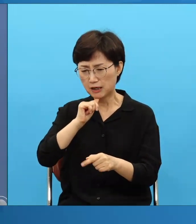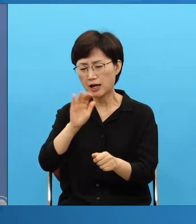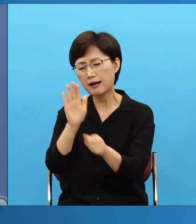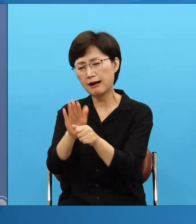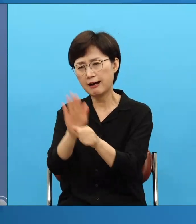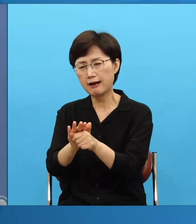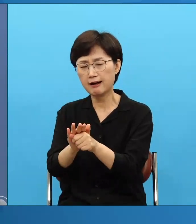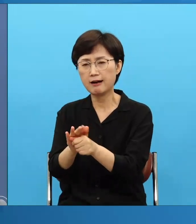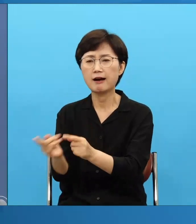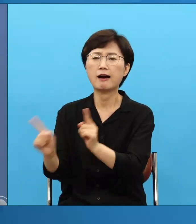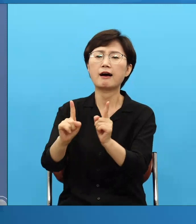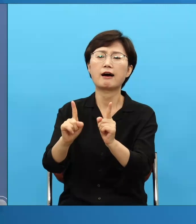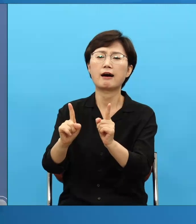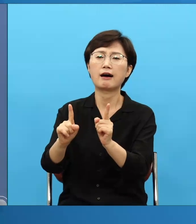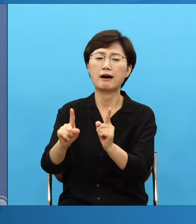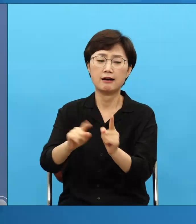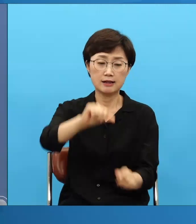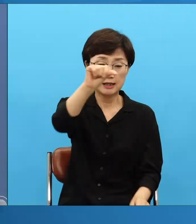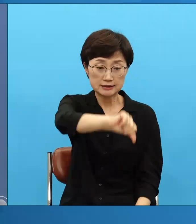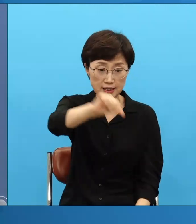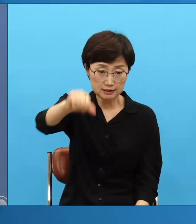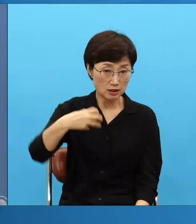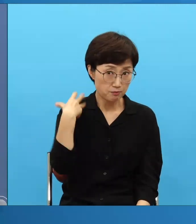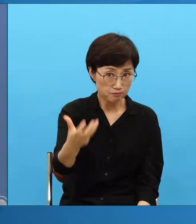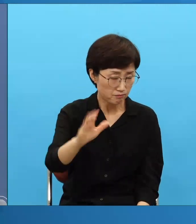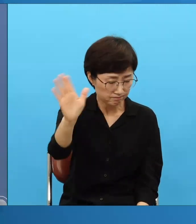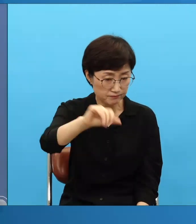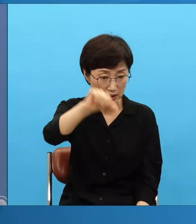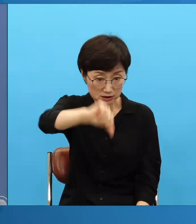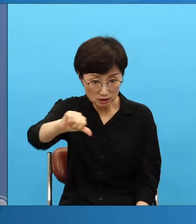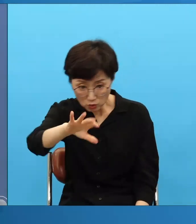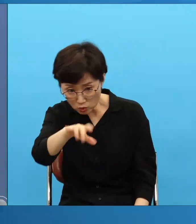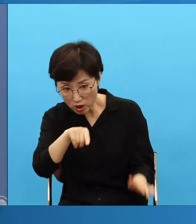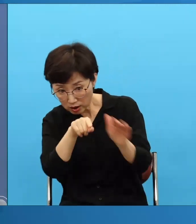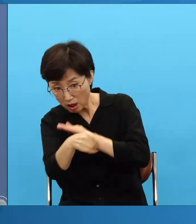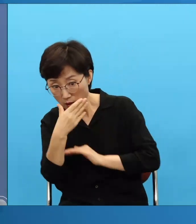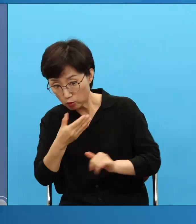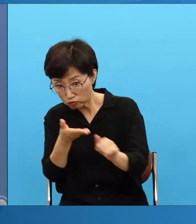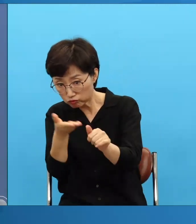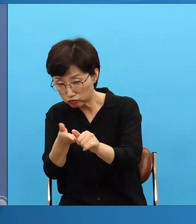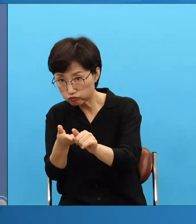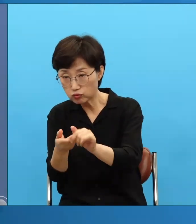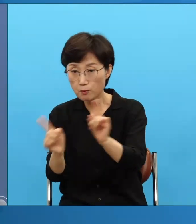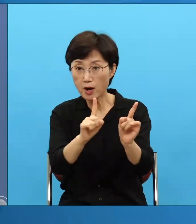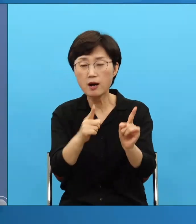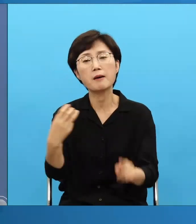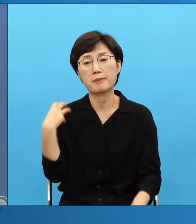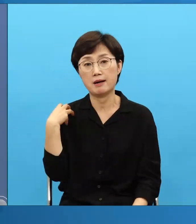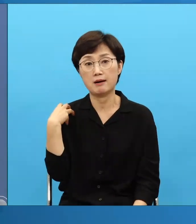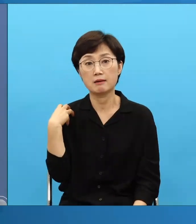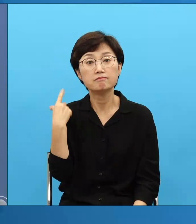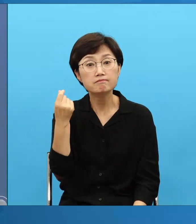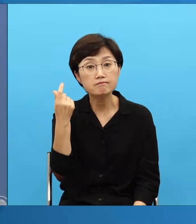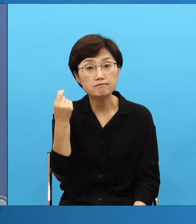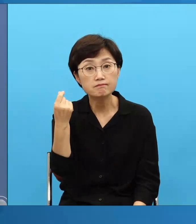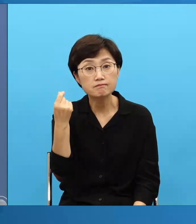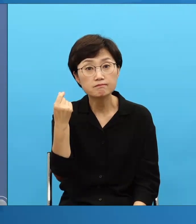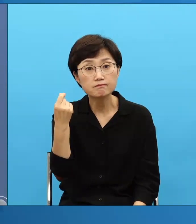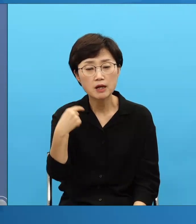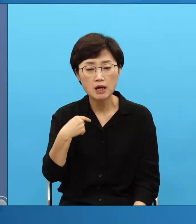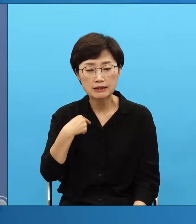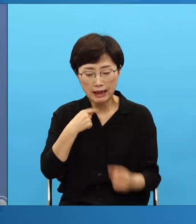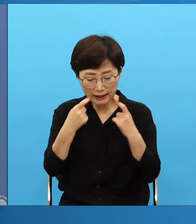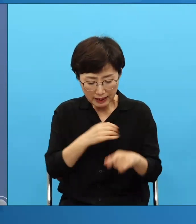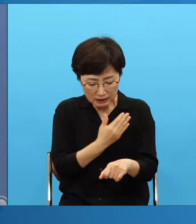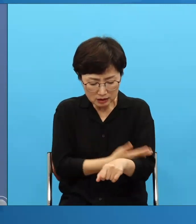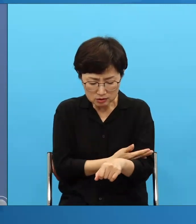church and 재앙지들을 have struggle 살리러 with 갈 that. 것이다. It is to save and 그렇죠. restore 언약을 all those 정확하게 places 잡아요. and disasters. 내 능력이 있고 구간에 언약을 정확하게 잡으셔야